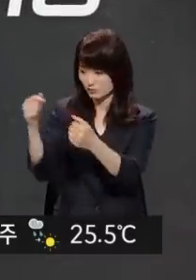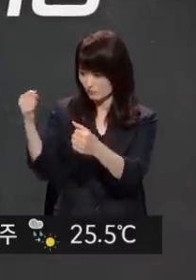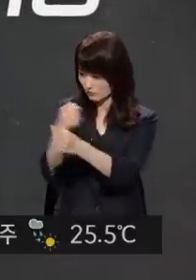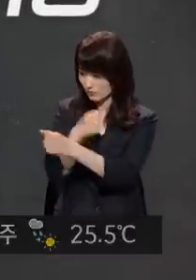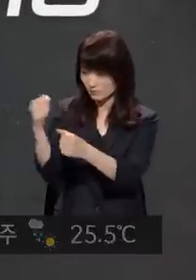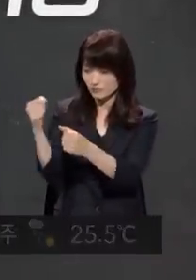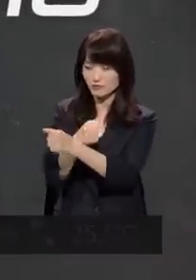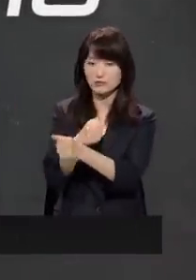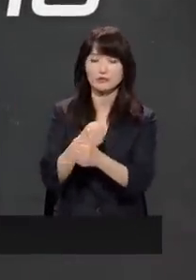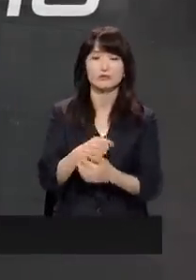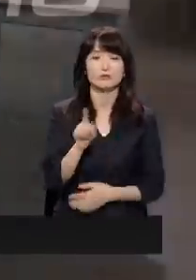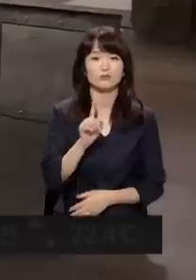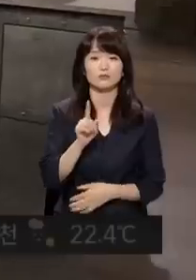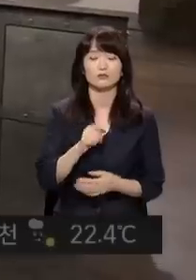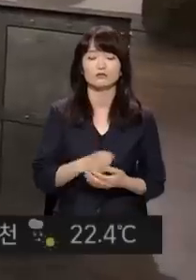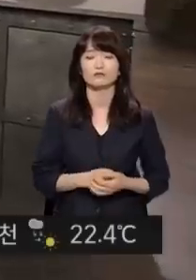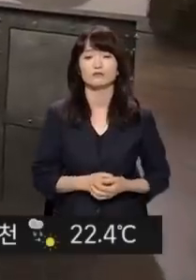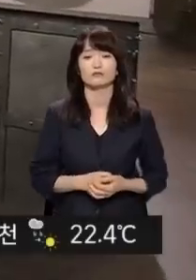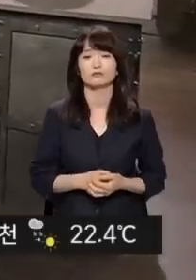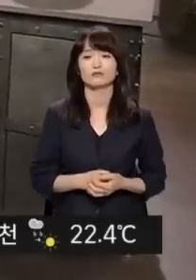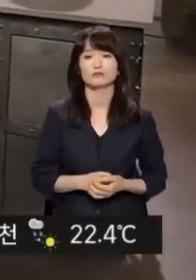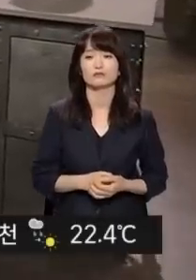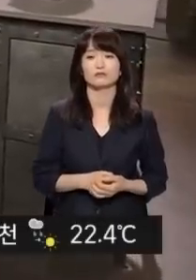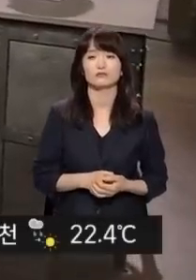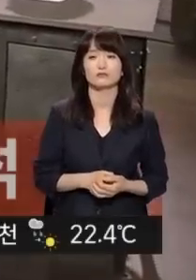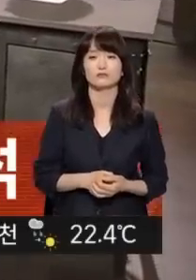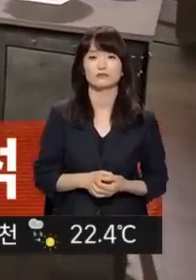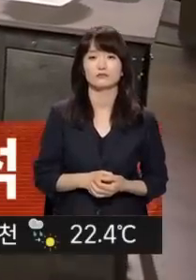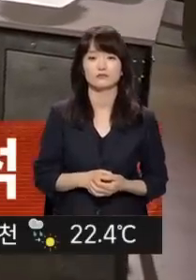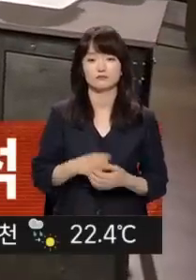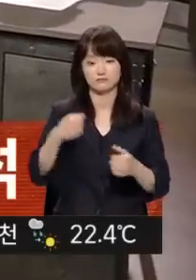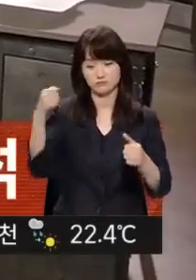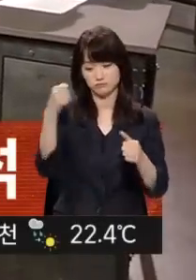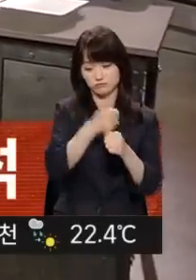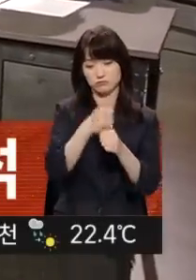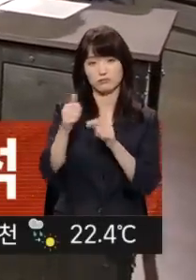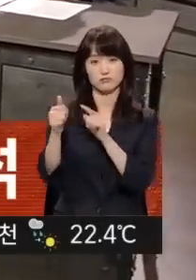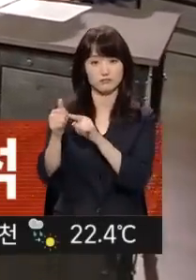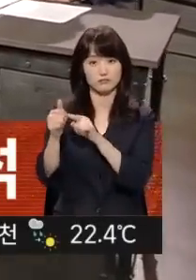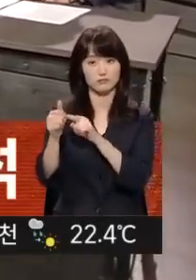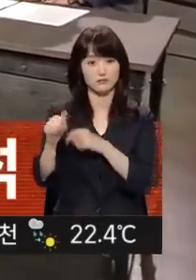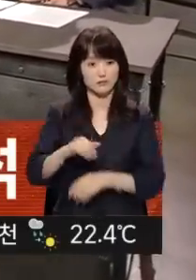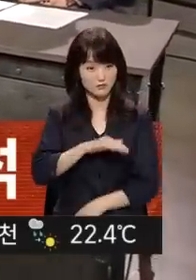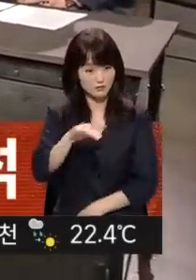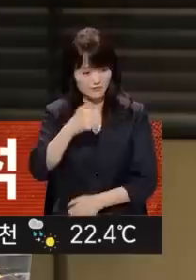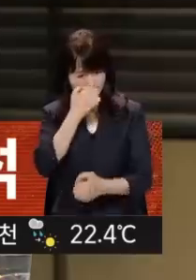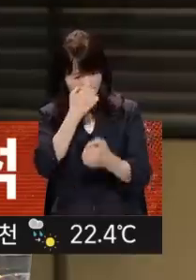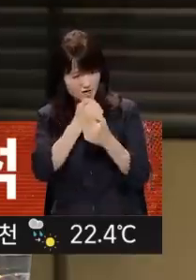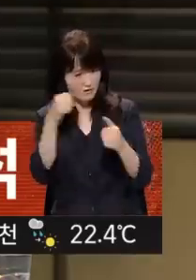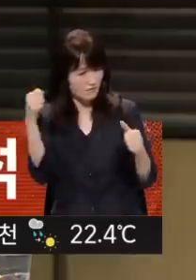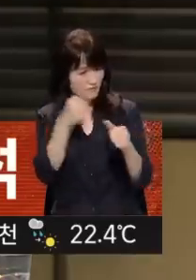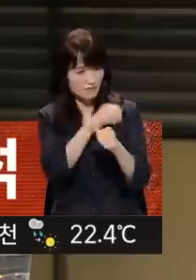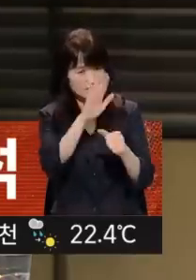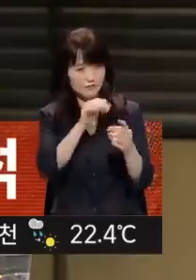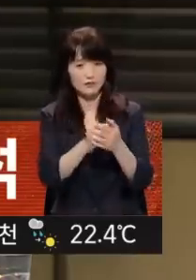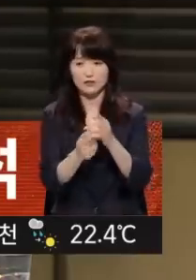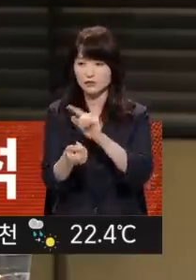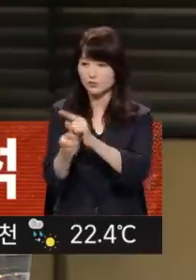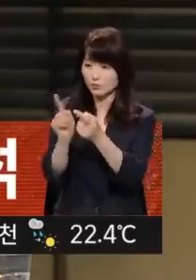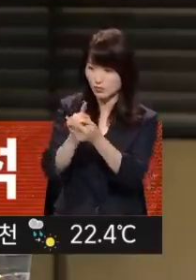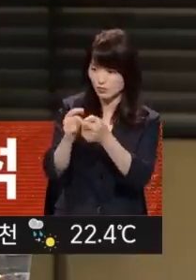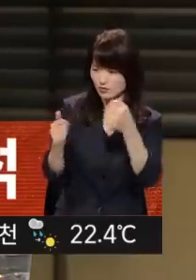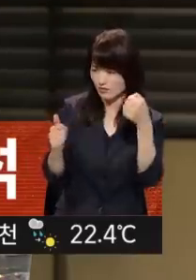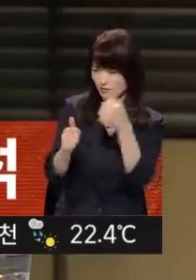하하 일단 그 가해자 측에서는 우리가 일방적으로 폭행을 한게 아니라 쌍방폭행이라고 주장을 하고 있다고 합니다